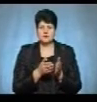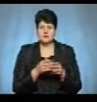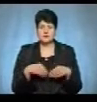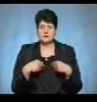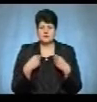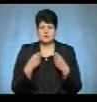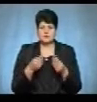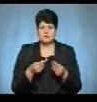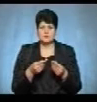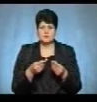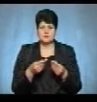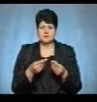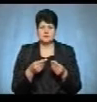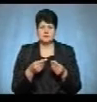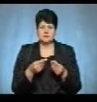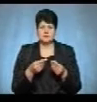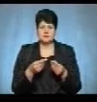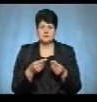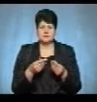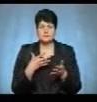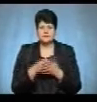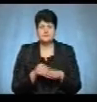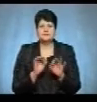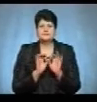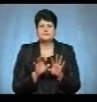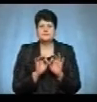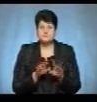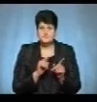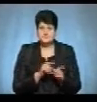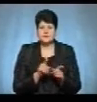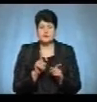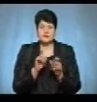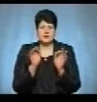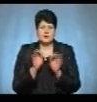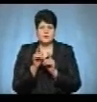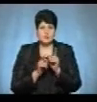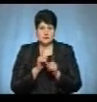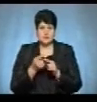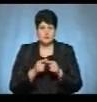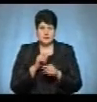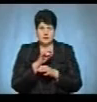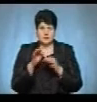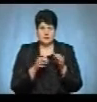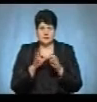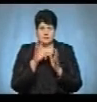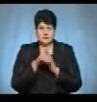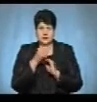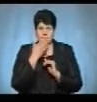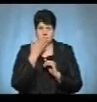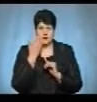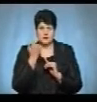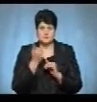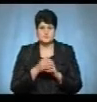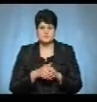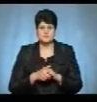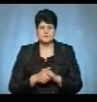надати суду, так би мовити, свої пояснення, що жодних змін до даного проекту внесено не було. Анжела Шова,